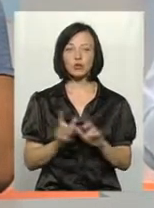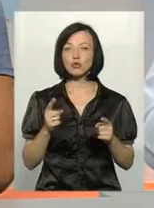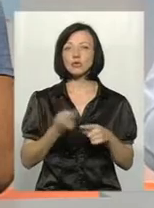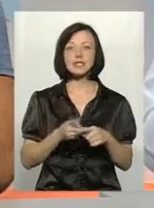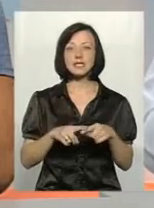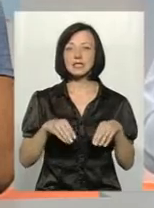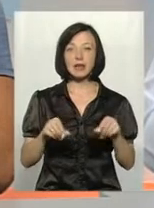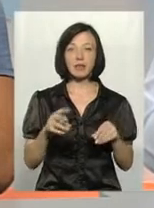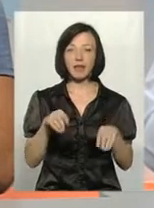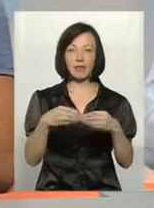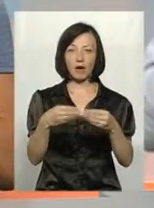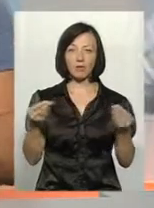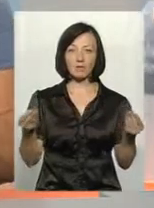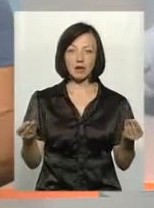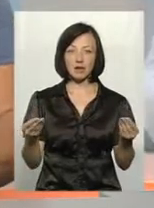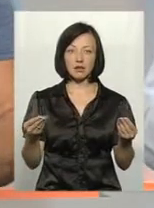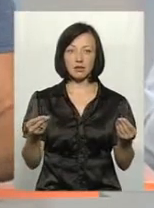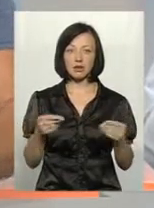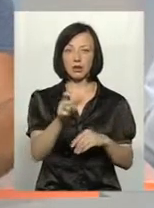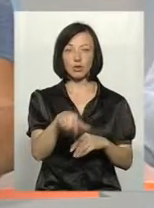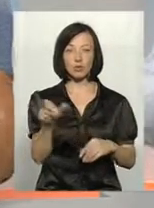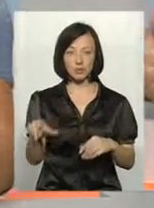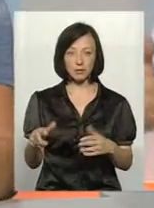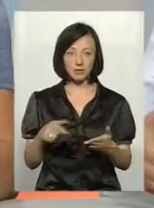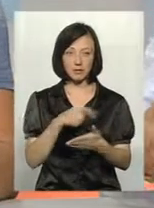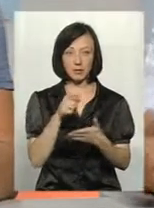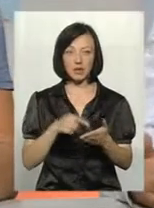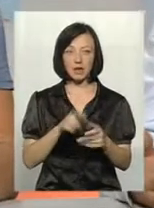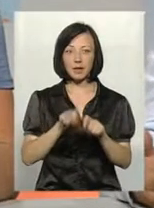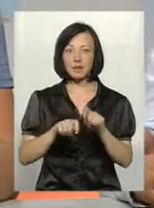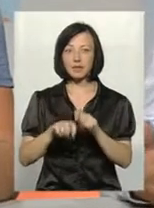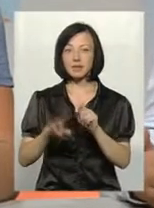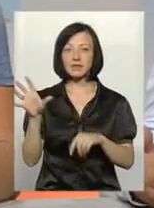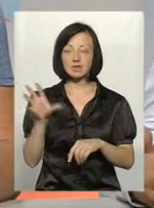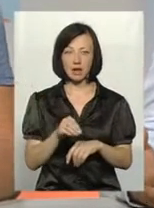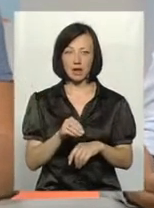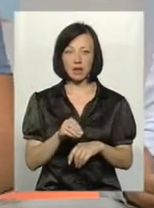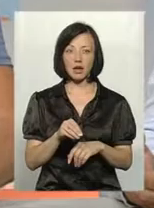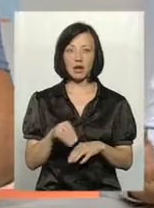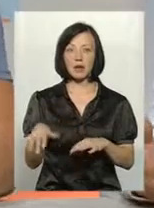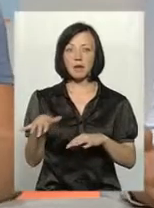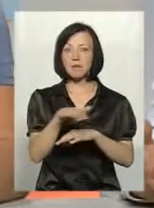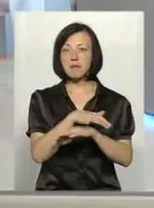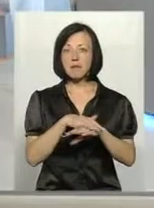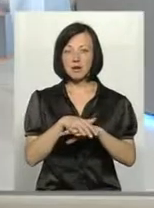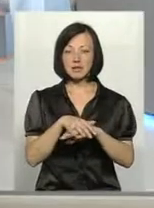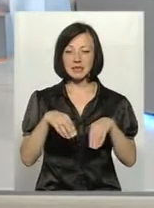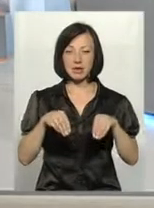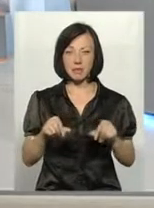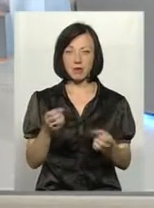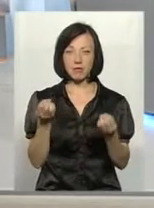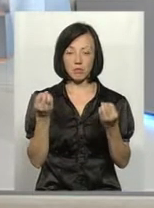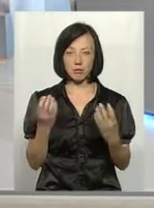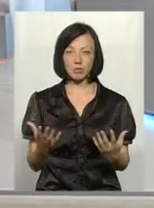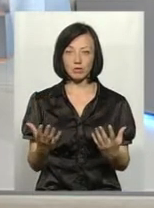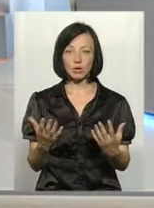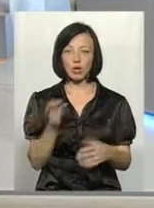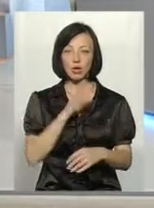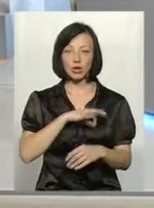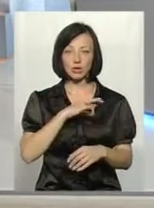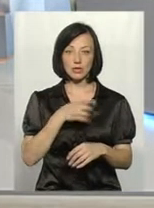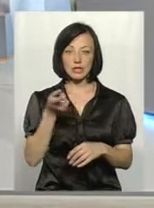землі не дають для людей. Проінвентаризувати все. Маса земель стоїть, просто